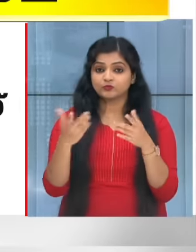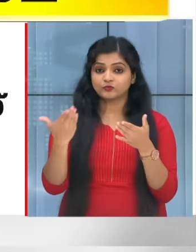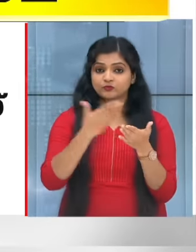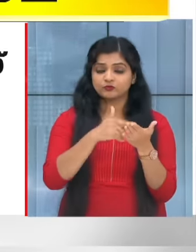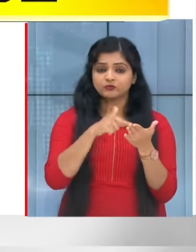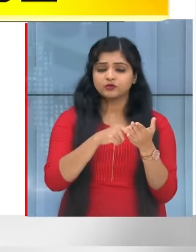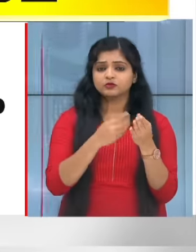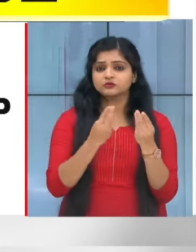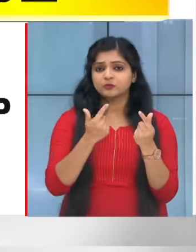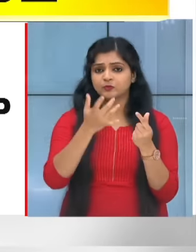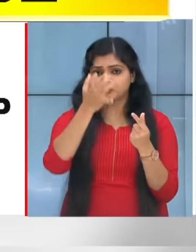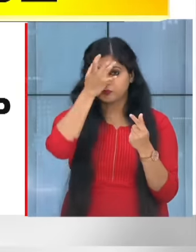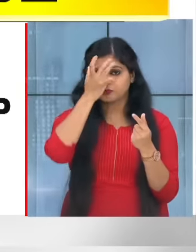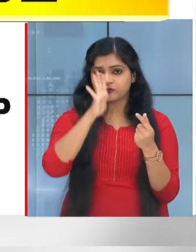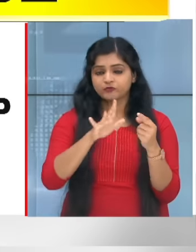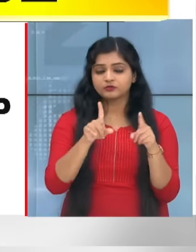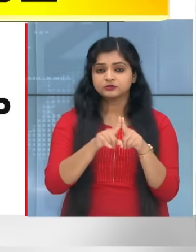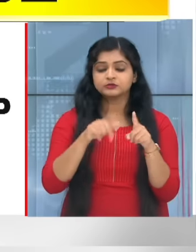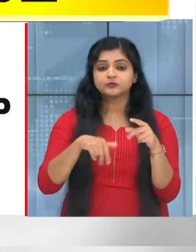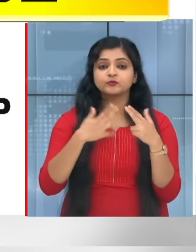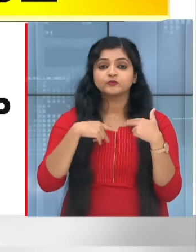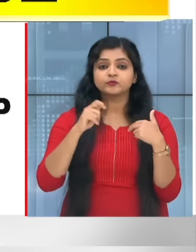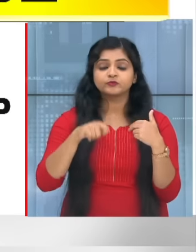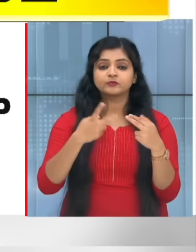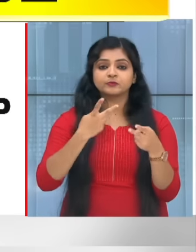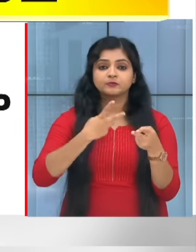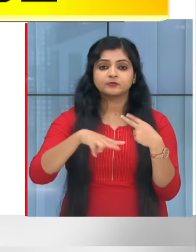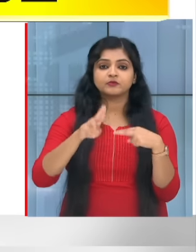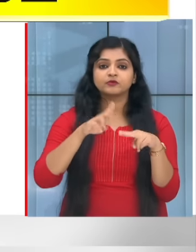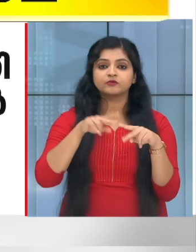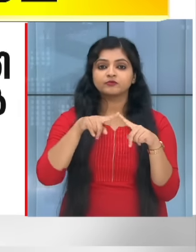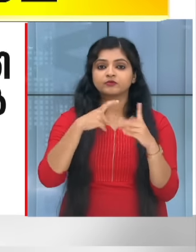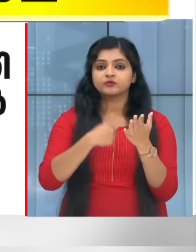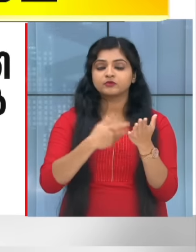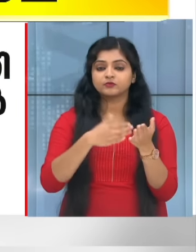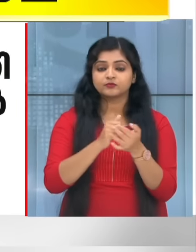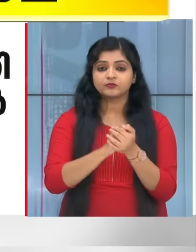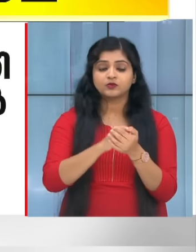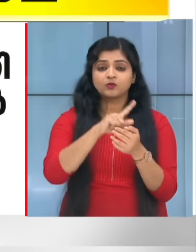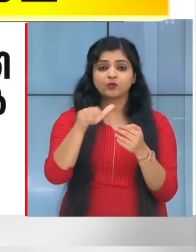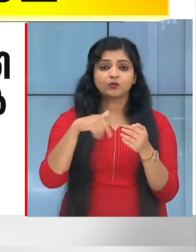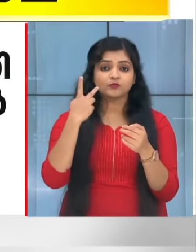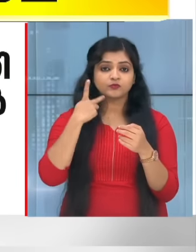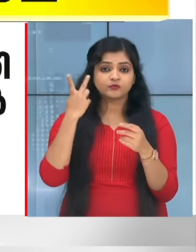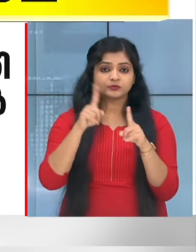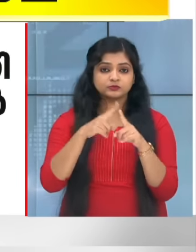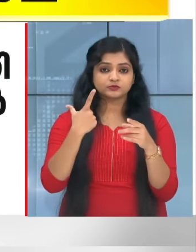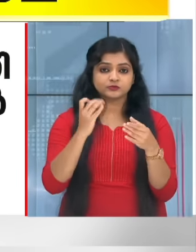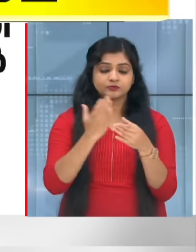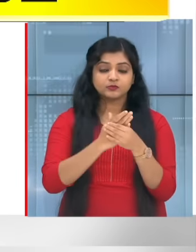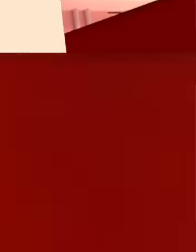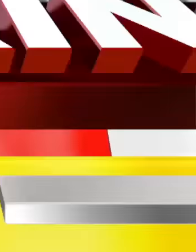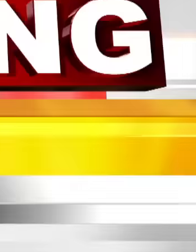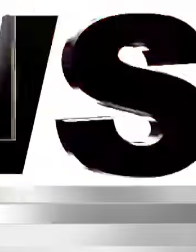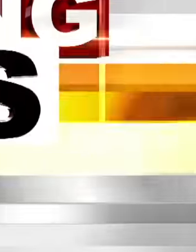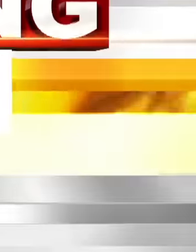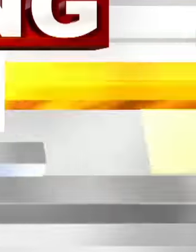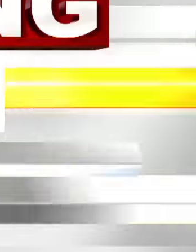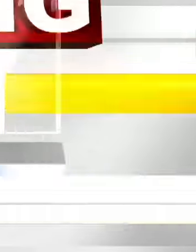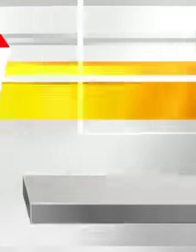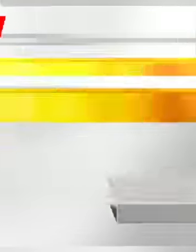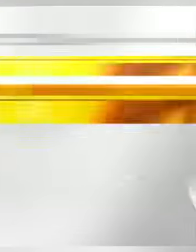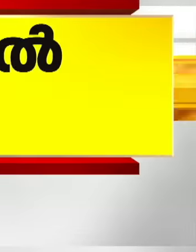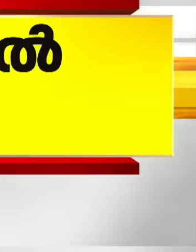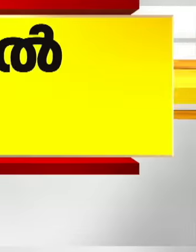ചീഫ് ജുഡീഷ്യൽ മജിസ്ട്രേറ്റ് കോടതി കുറ്റപത്രം മടക്കിയിരിക്കുന്നത്. വലിയ വിവാദമായ പ്രമാദമായ കേസാണ്. തൊണ്ടി മുതൽ സംബന്ധിച്ച രേഖകളിലും തീയതികളിലും പിശകുണ്ടെന്നും